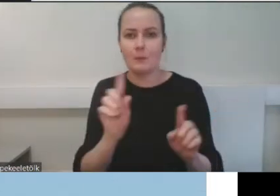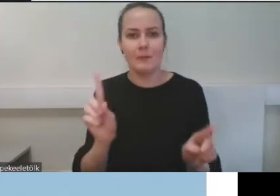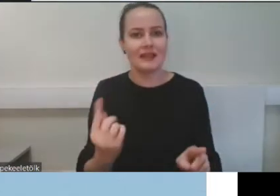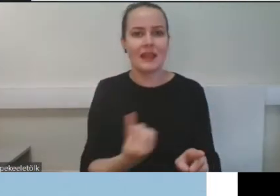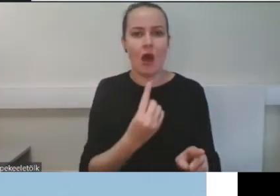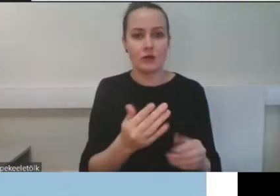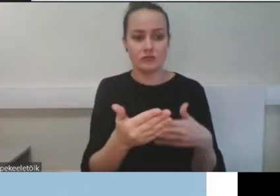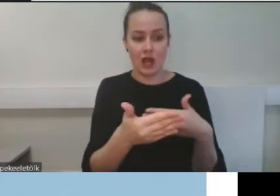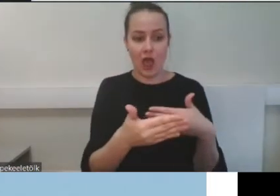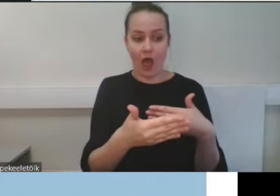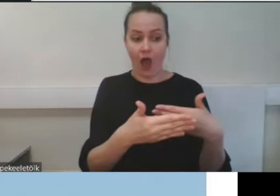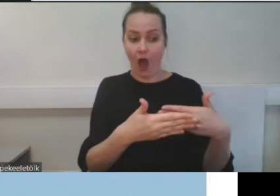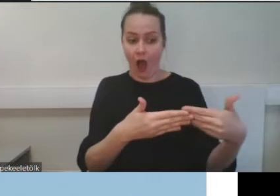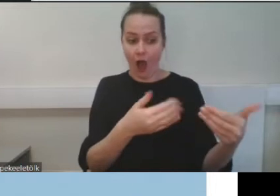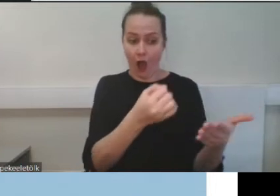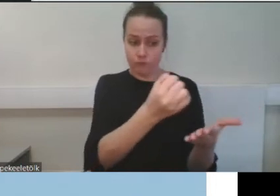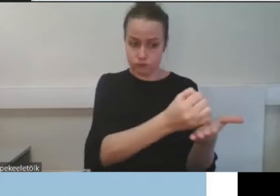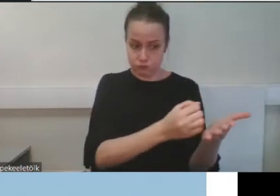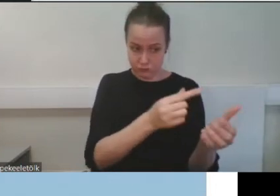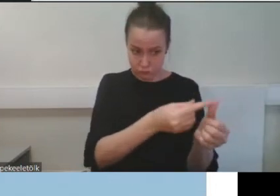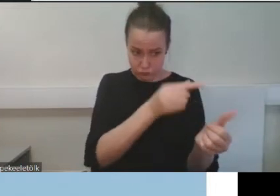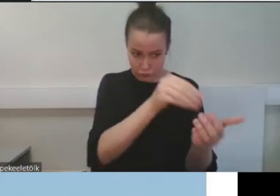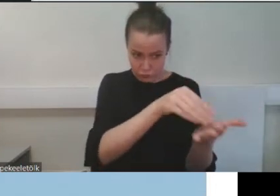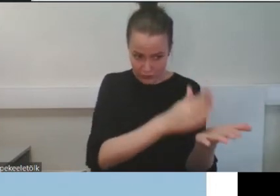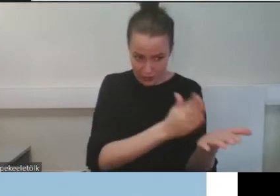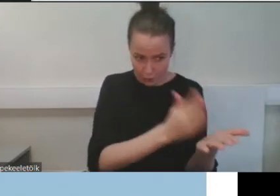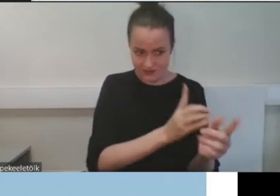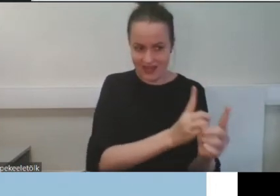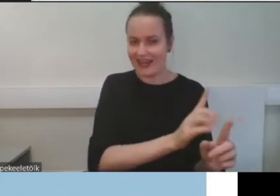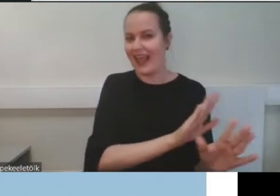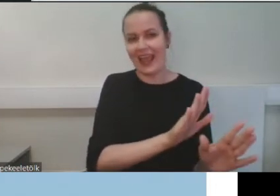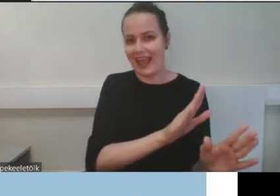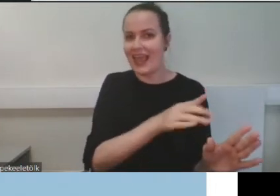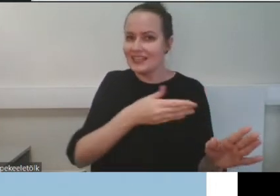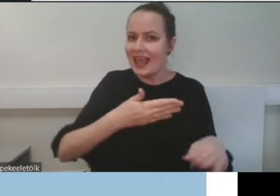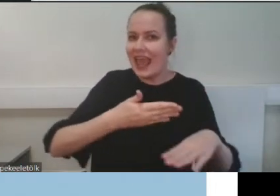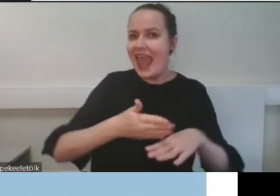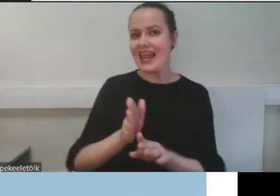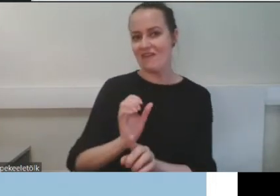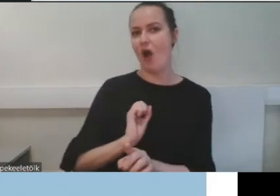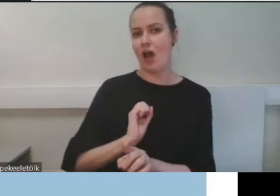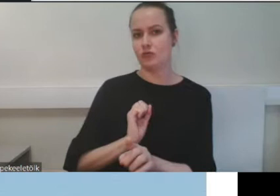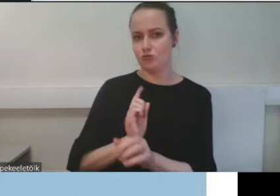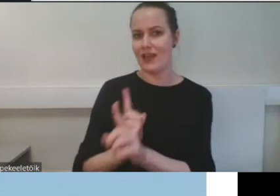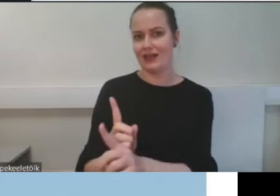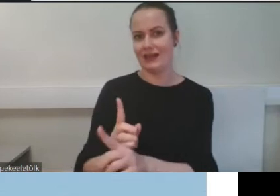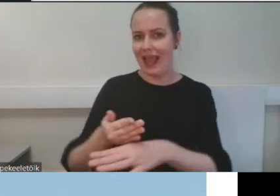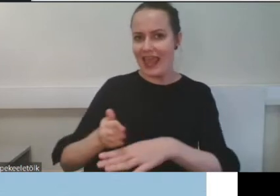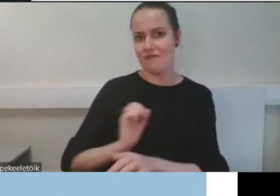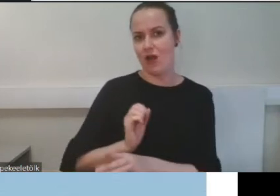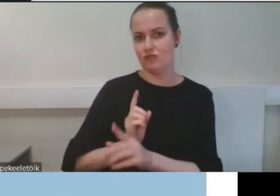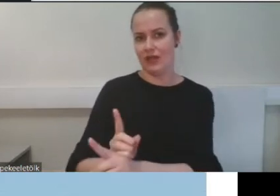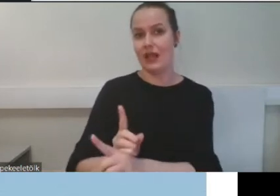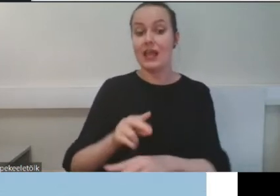aasta vaadatakse need tabelid üle koostöös sotsiaalkindlustusameti ja siis meie enda